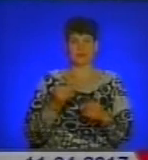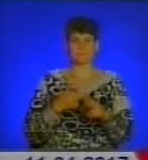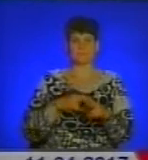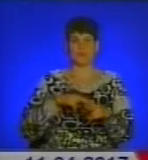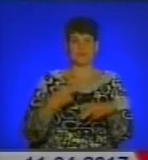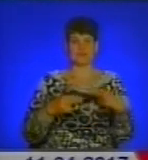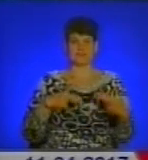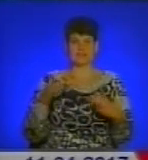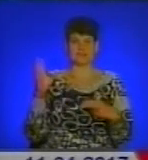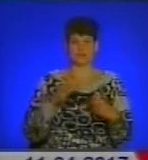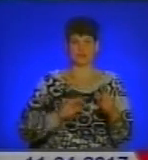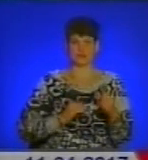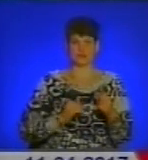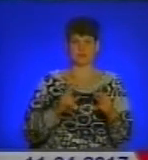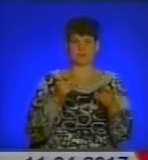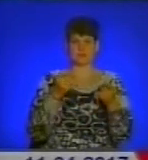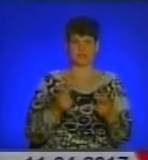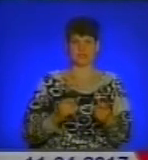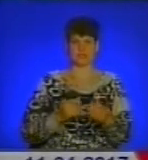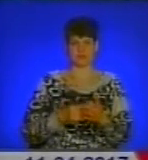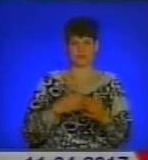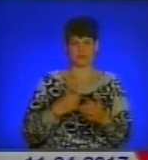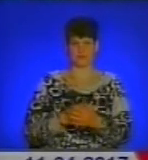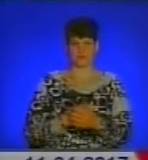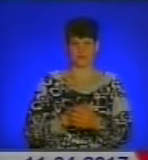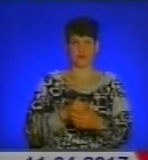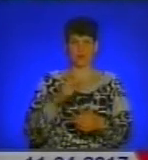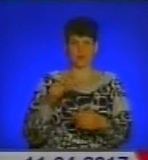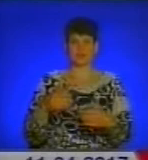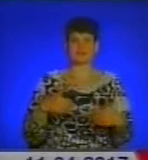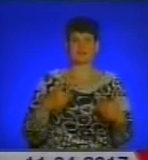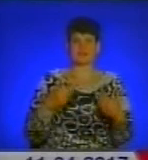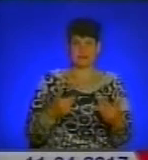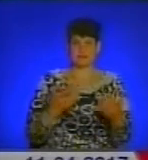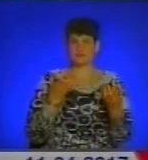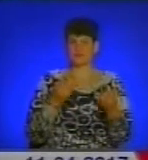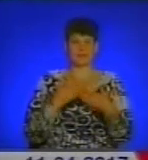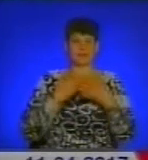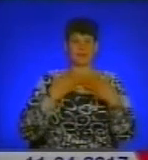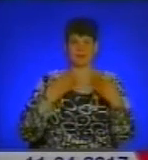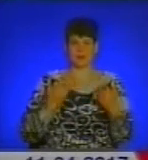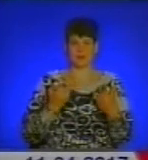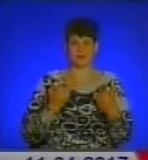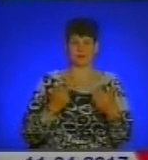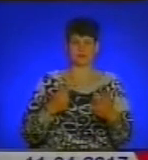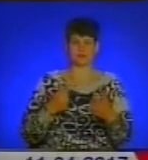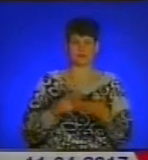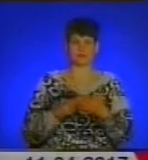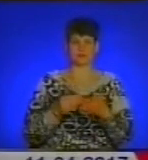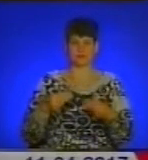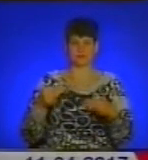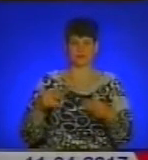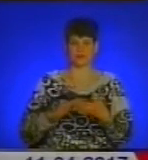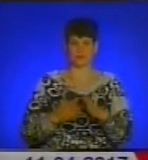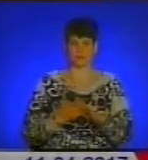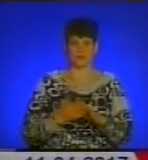всі препарати на фірму для того, щоб зменшити ціну. Ну, тобто люди звертаються, але, на жаль, ще немає до заключеного договору. Тим